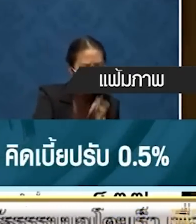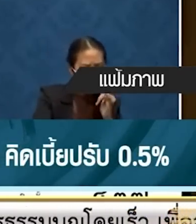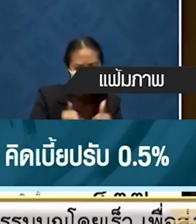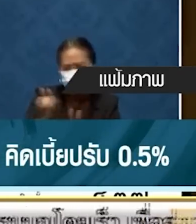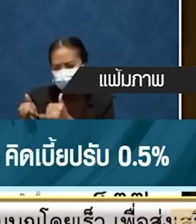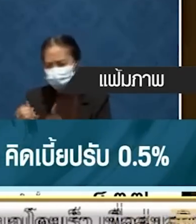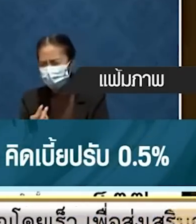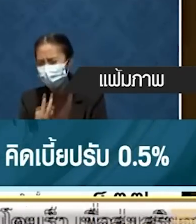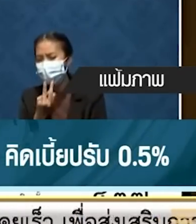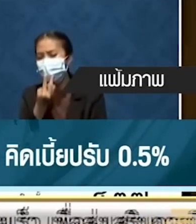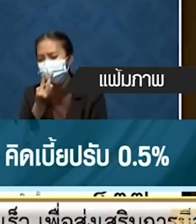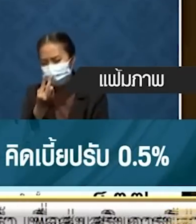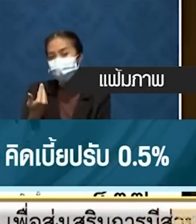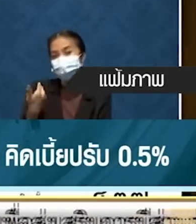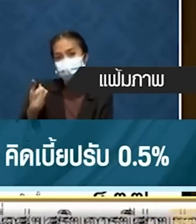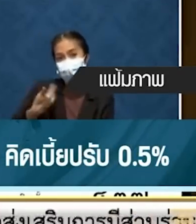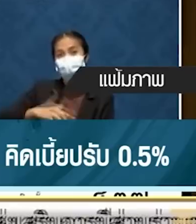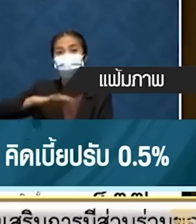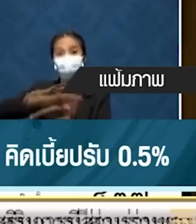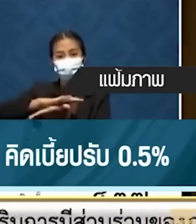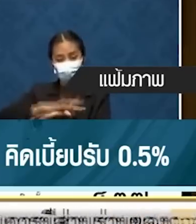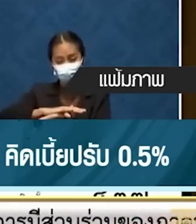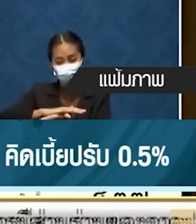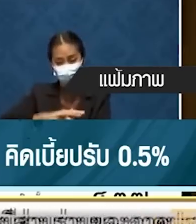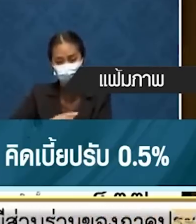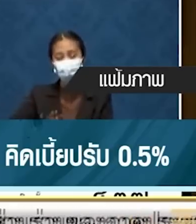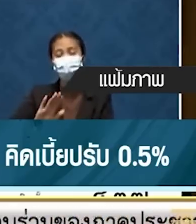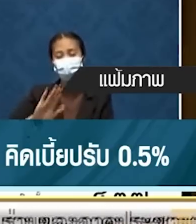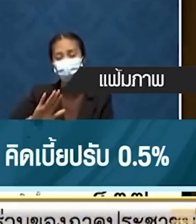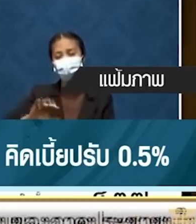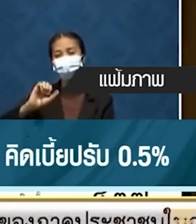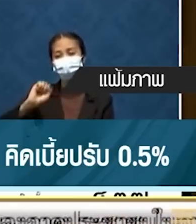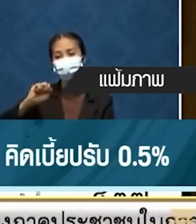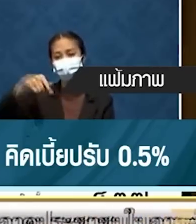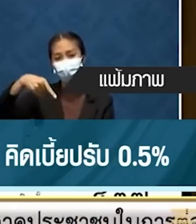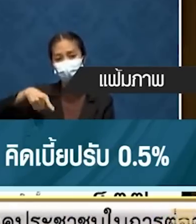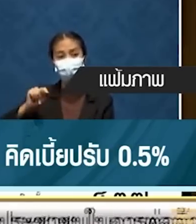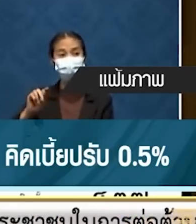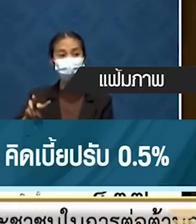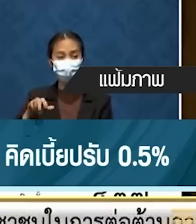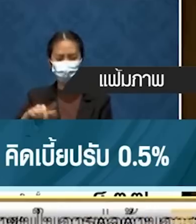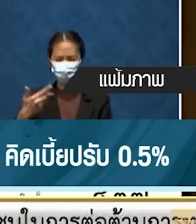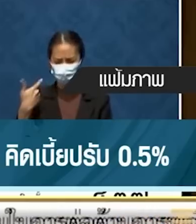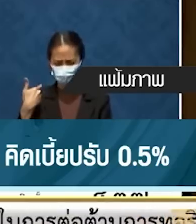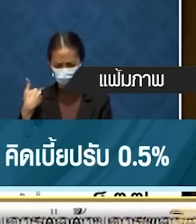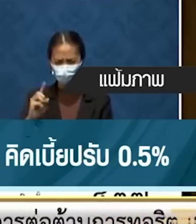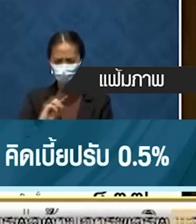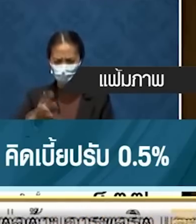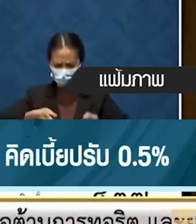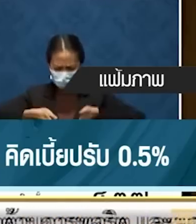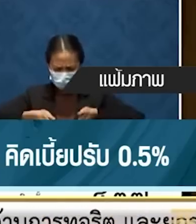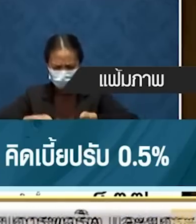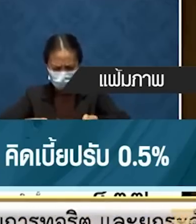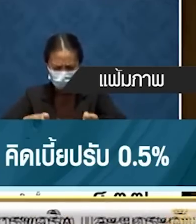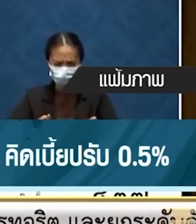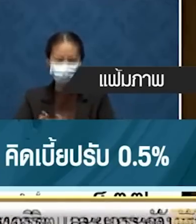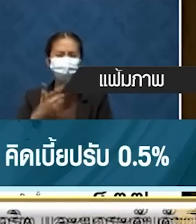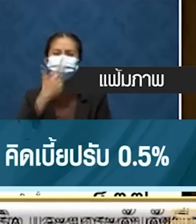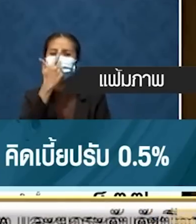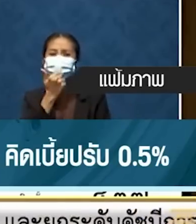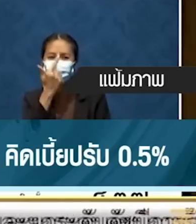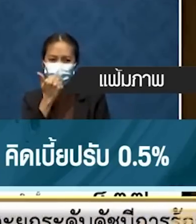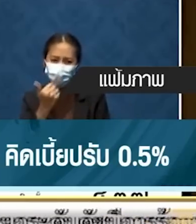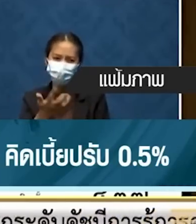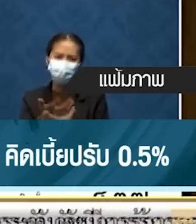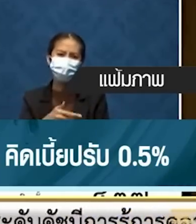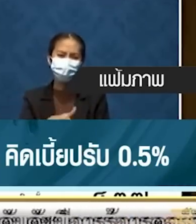ให้มีการเรียนฟรีสำหรับผู้ขาดแคลนทุนทรัพย์แล้วก็เป็นเรื่องทุนการศึกษาไม่ใช่ทุนกู้ยืมเช่นเดียวกันกับทางพรรคภูมิใจไทยนะคะที่คุ